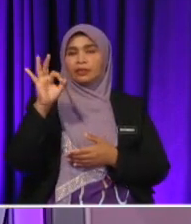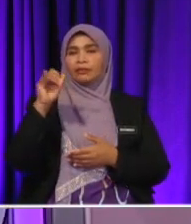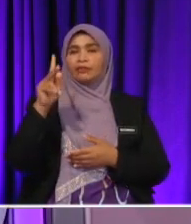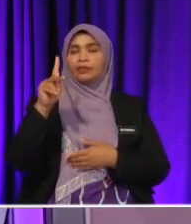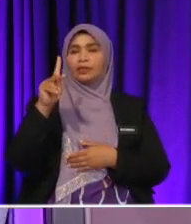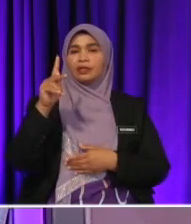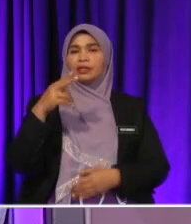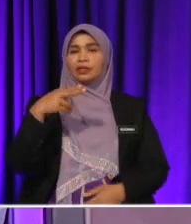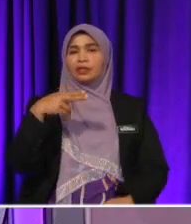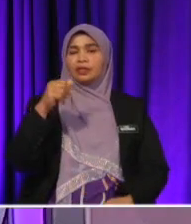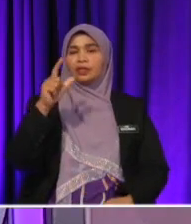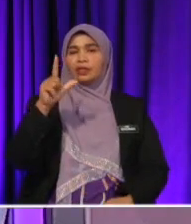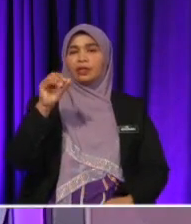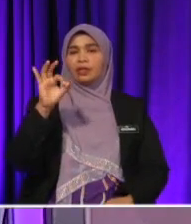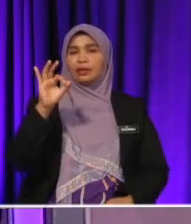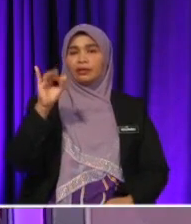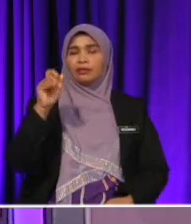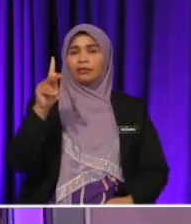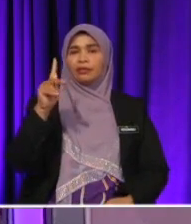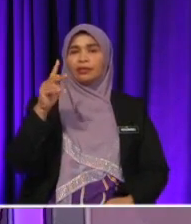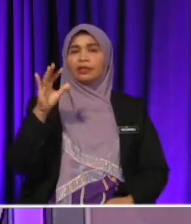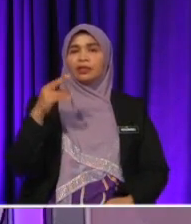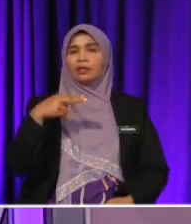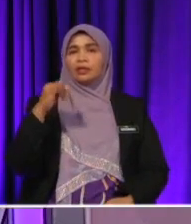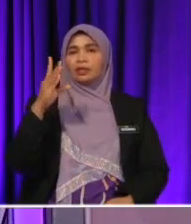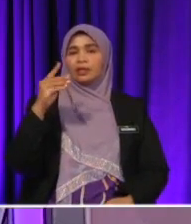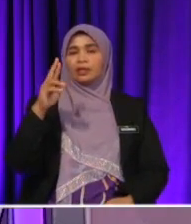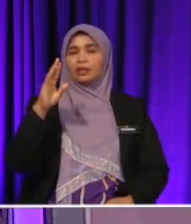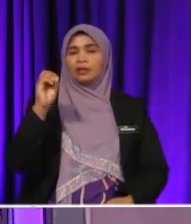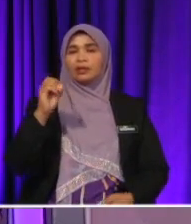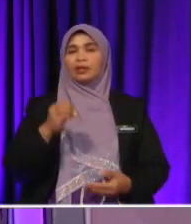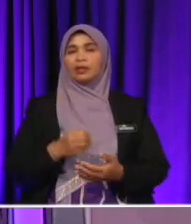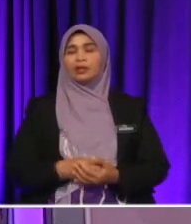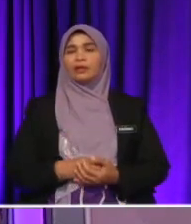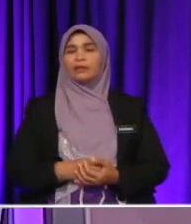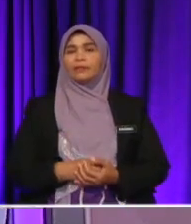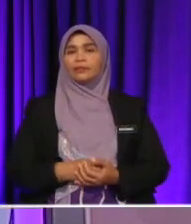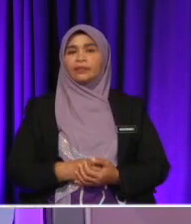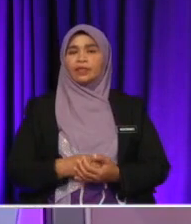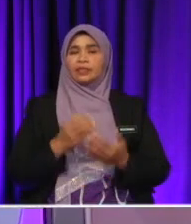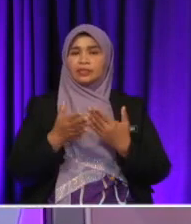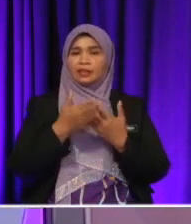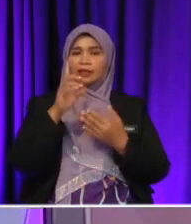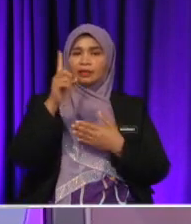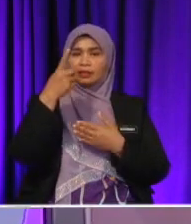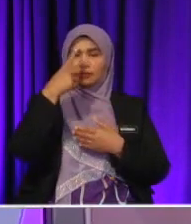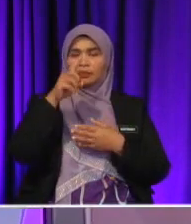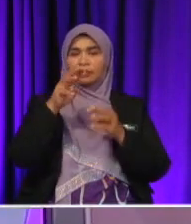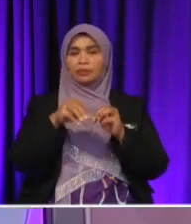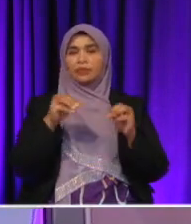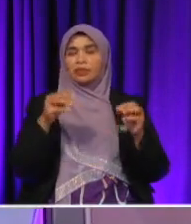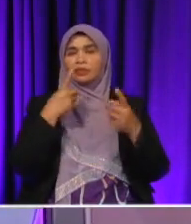dan hidrofi kalau murid-murid paham Apakah maksud hidro masuk Zero Senang saja untuk